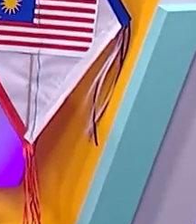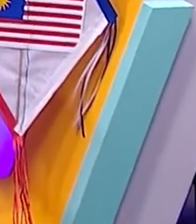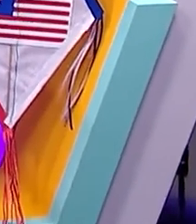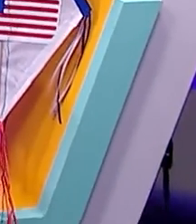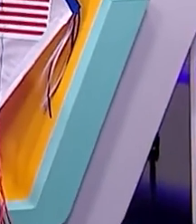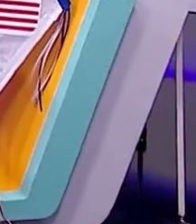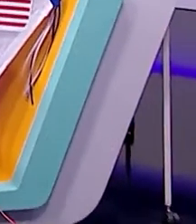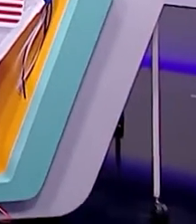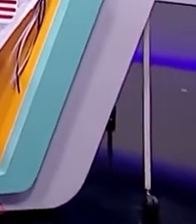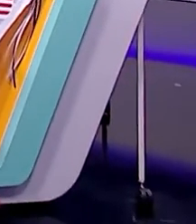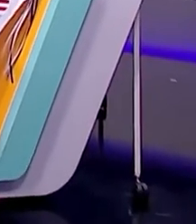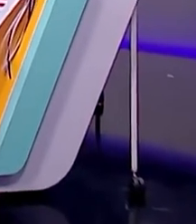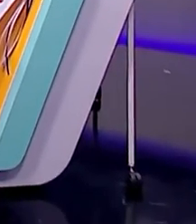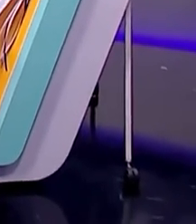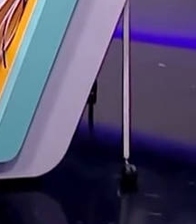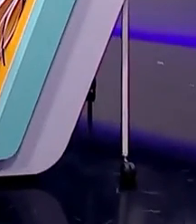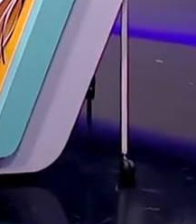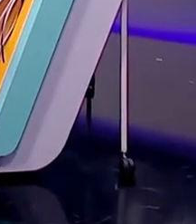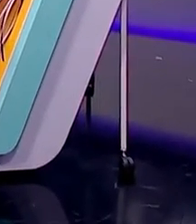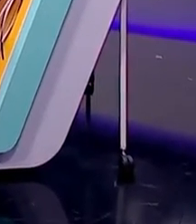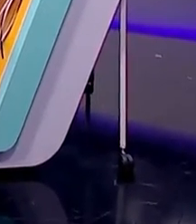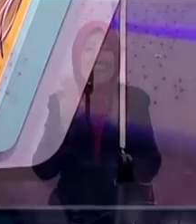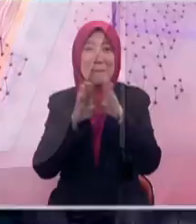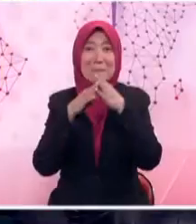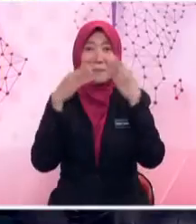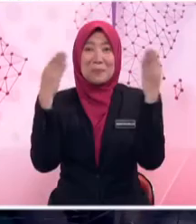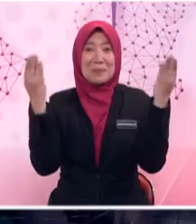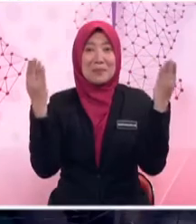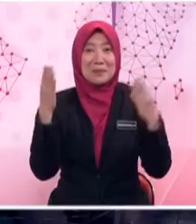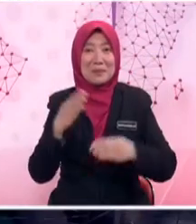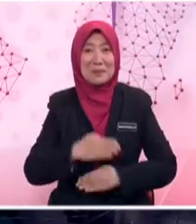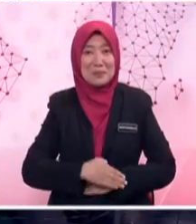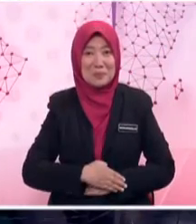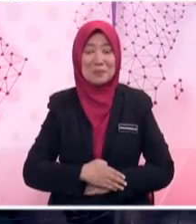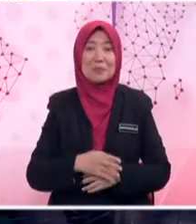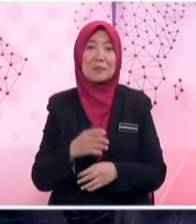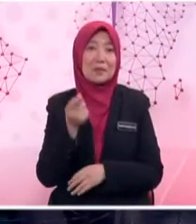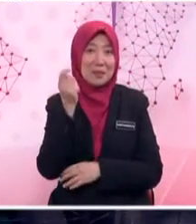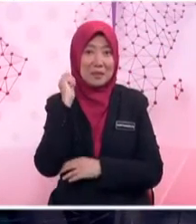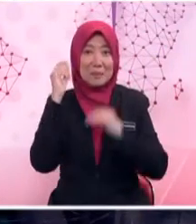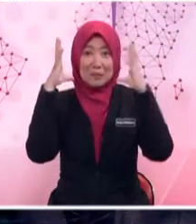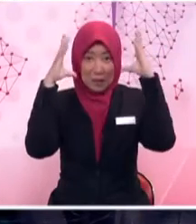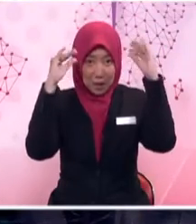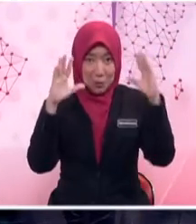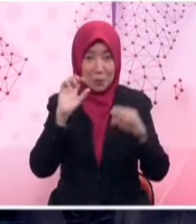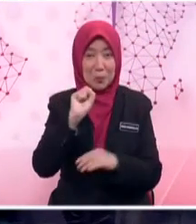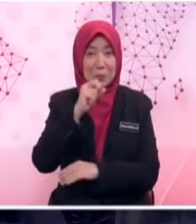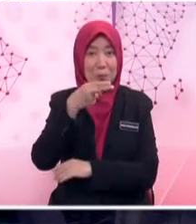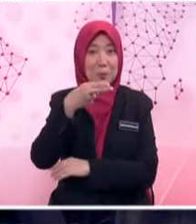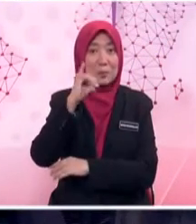KPM untuk mata pelajaran Bahasa Melayu, di mana hari ini Cikgu Sheila sudah pun mengajar kita berkenaan dengan